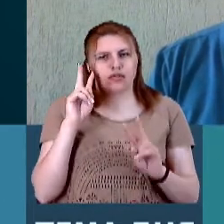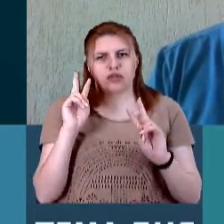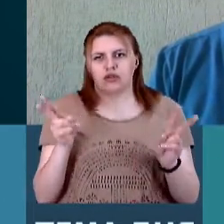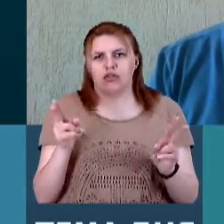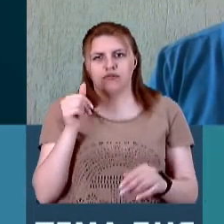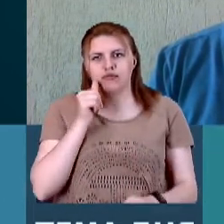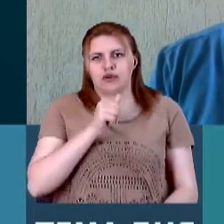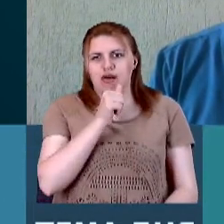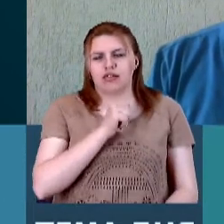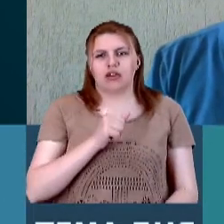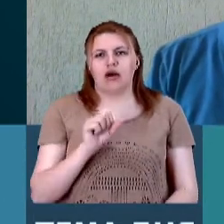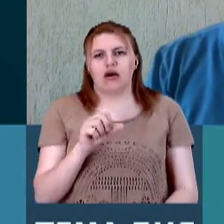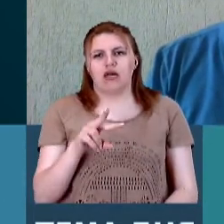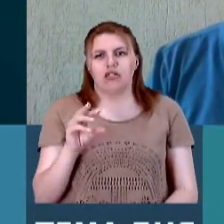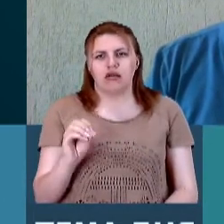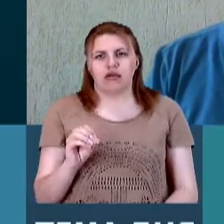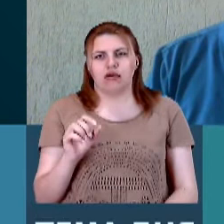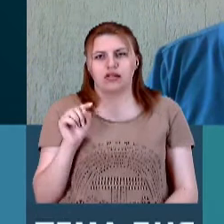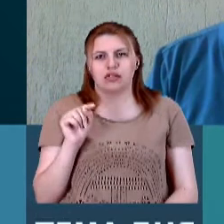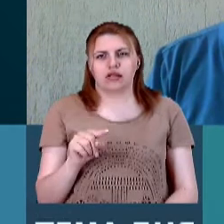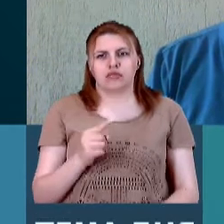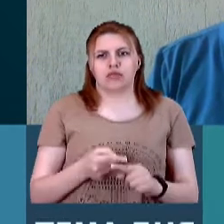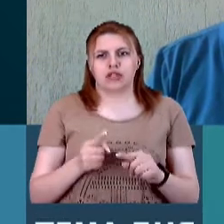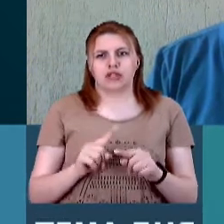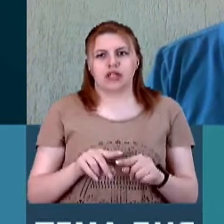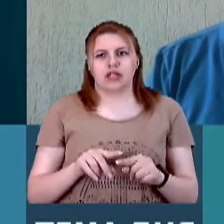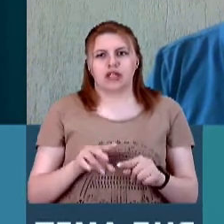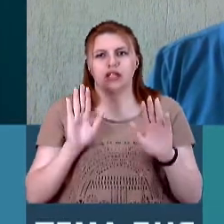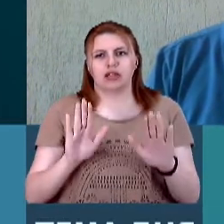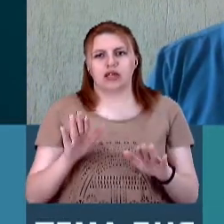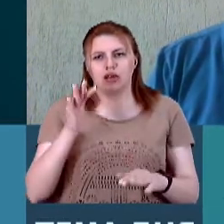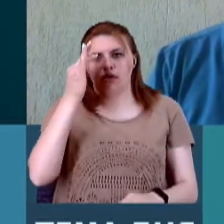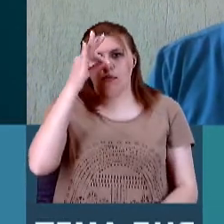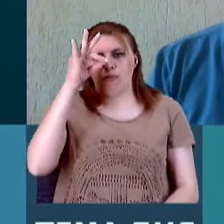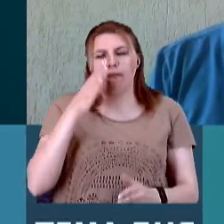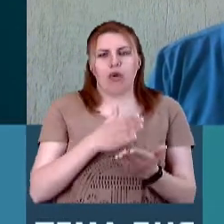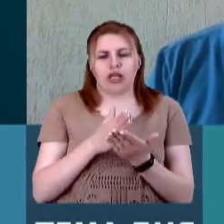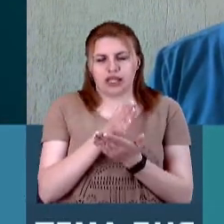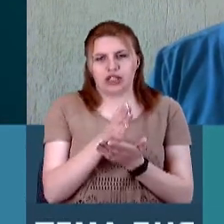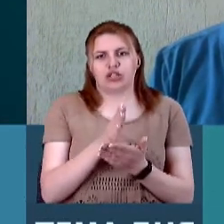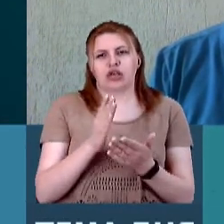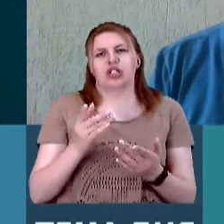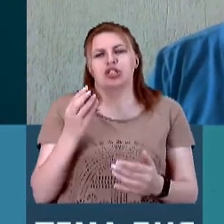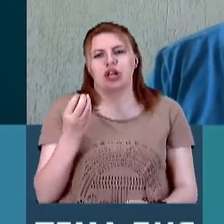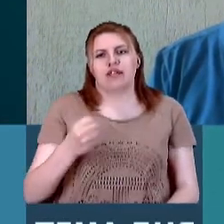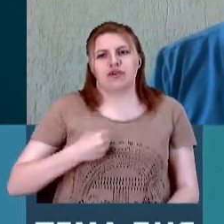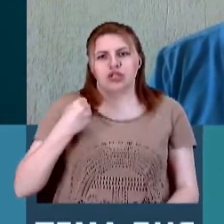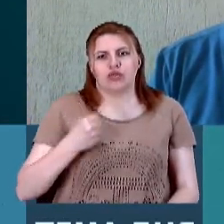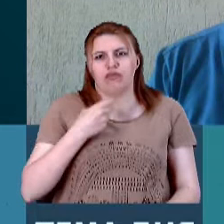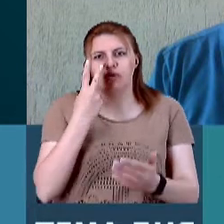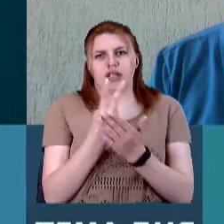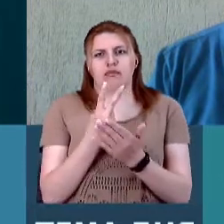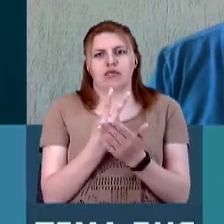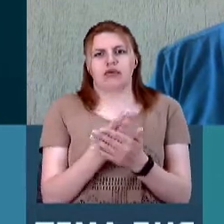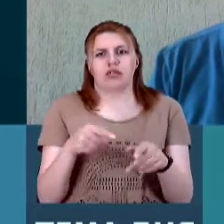Але менше з тим, це не тільки політична, а скільки військова демонстрація саме можливості так званого другого і